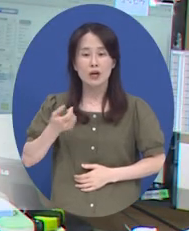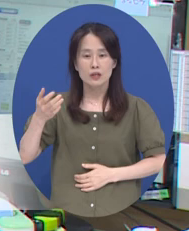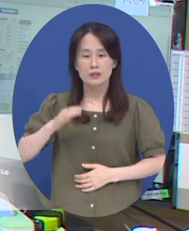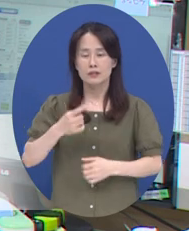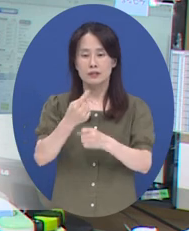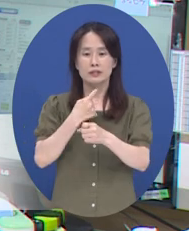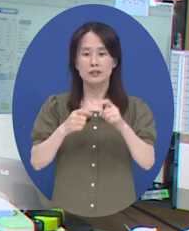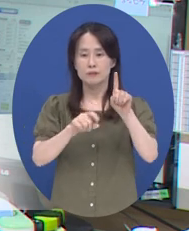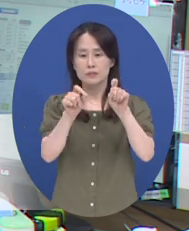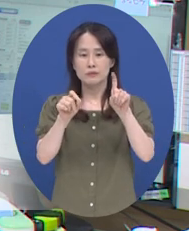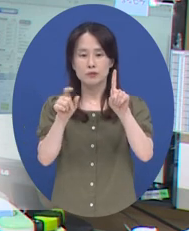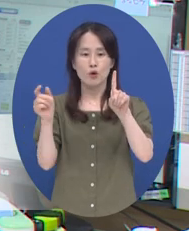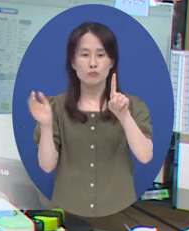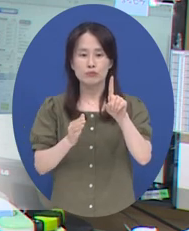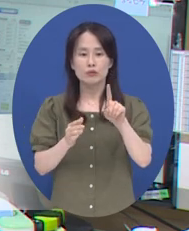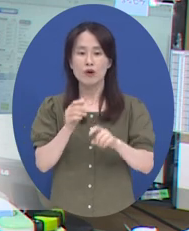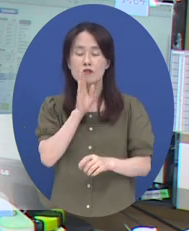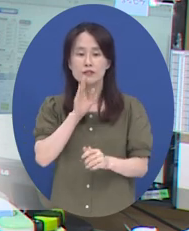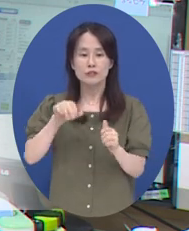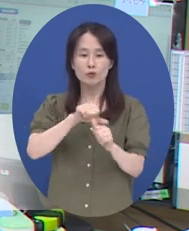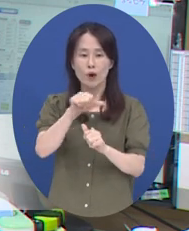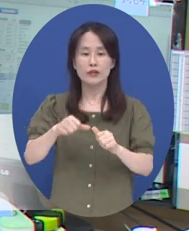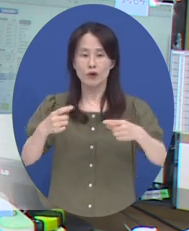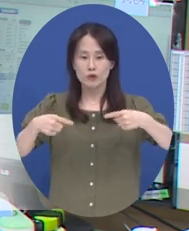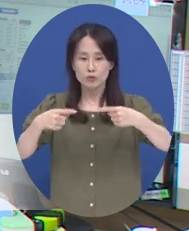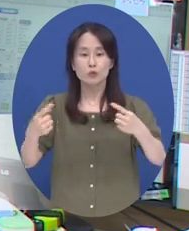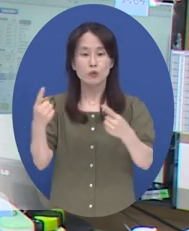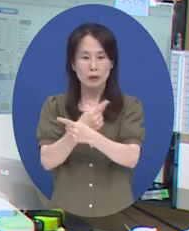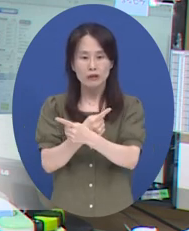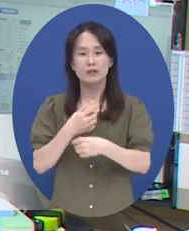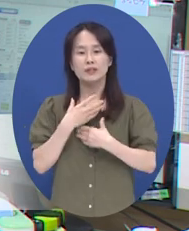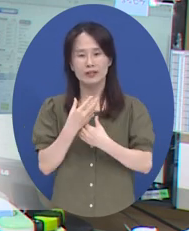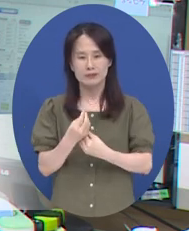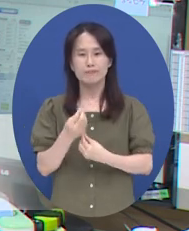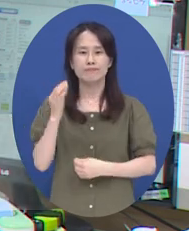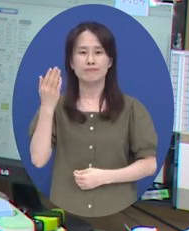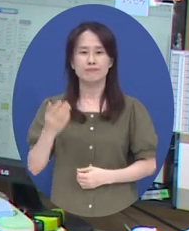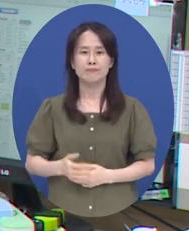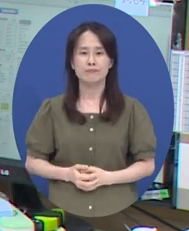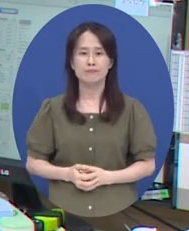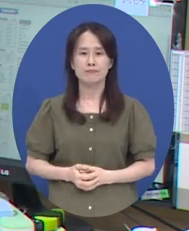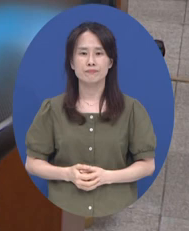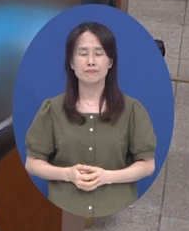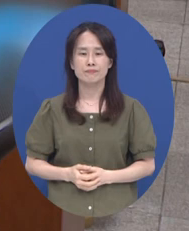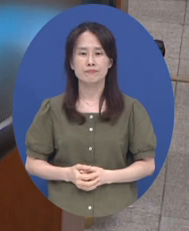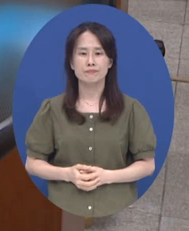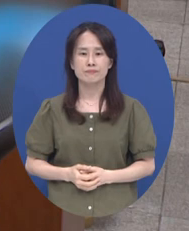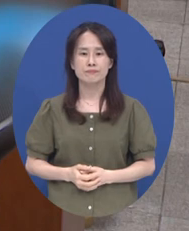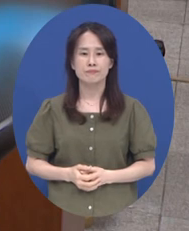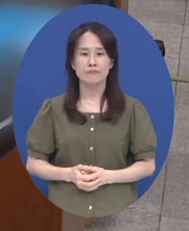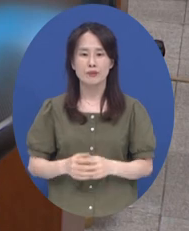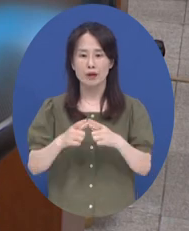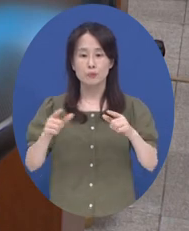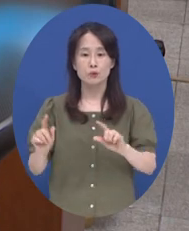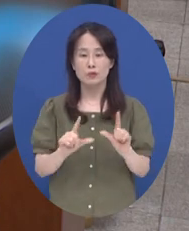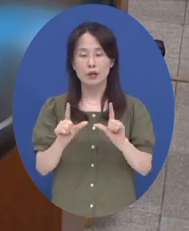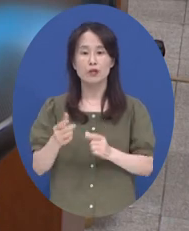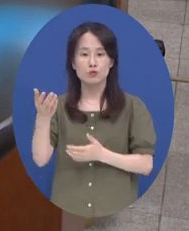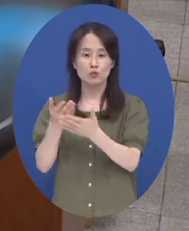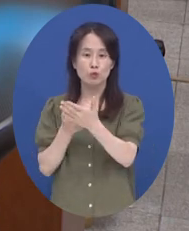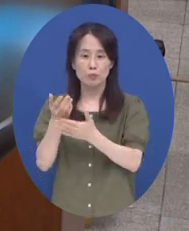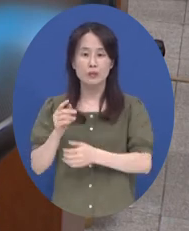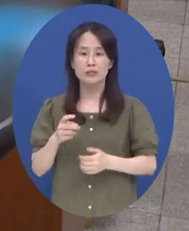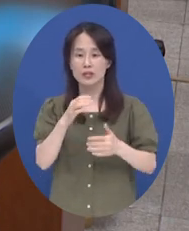작년 11월부터 친환경 소대로 바뀌어 서서히 한경은 안심이 되는 것 같습니다 일상생활에서 흔히